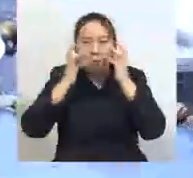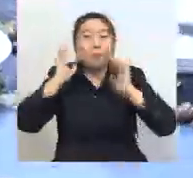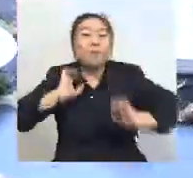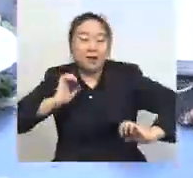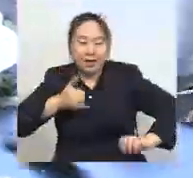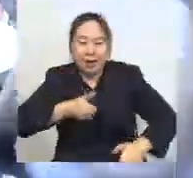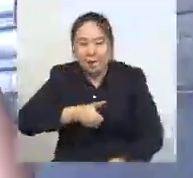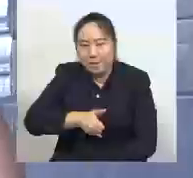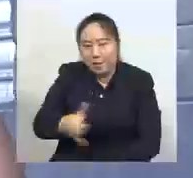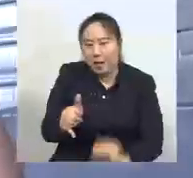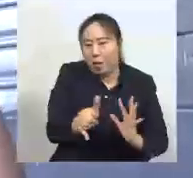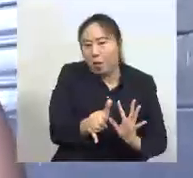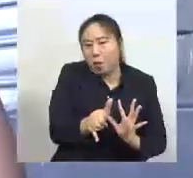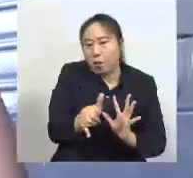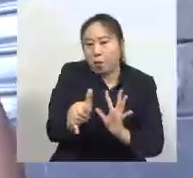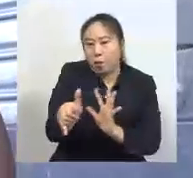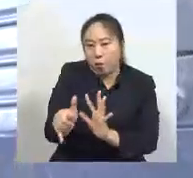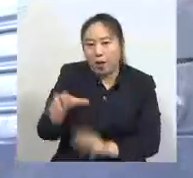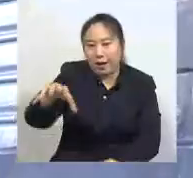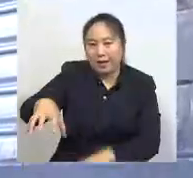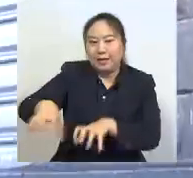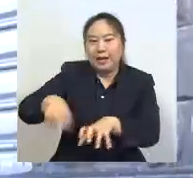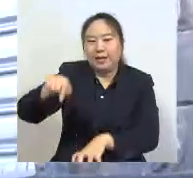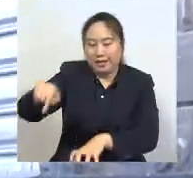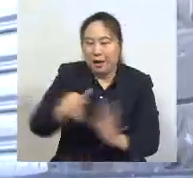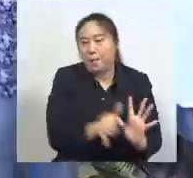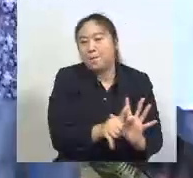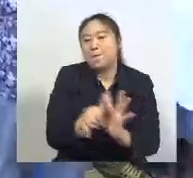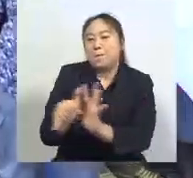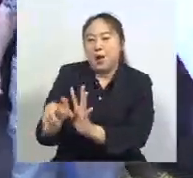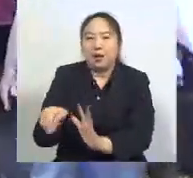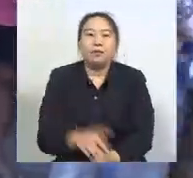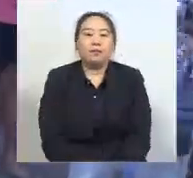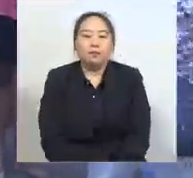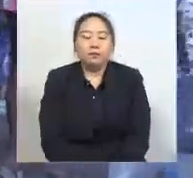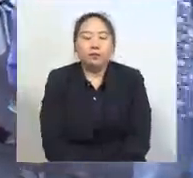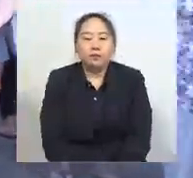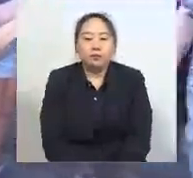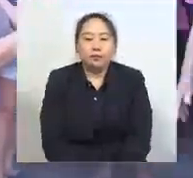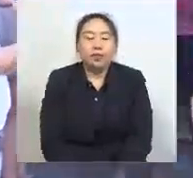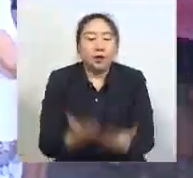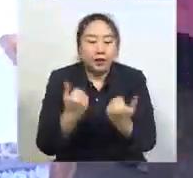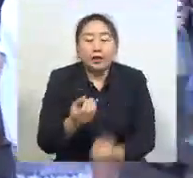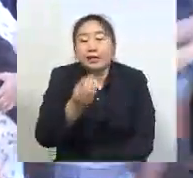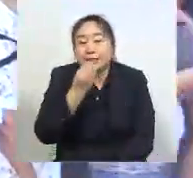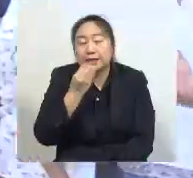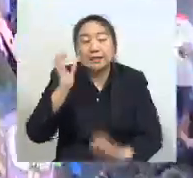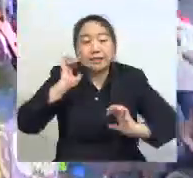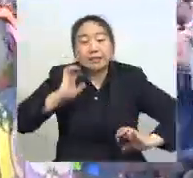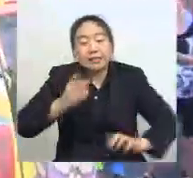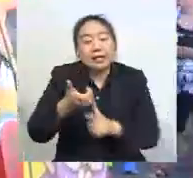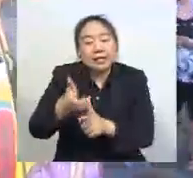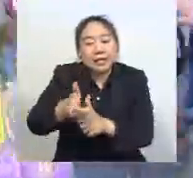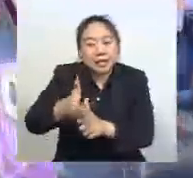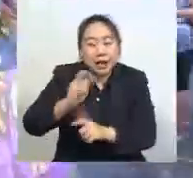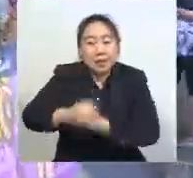ลานพระปรางสามยอดซึ่งเป็นสถานที่จัดงานด้วยค่ะสำหรับโต๊ะจีนลิงในปีนี้นะคะได้กำหนด